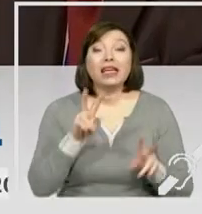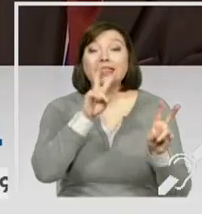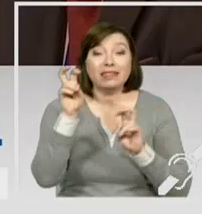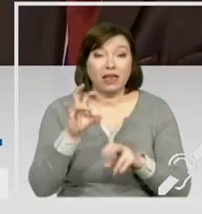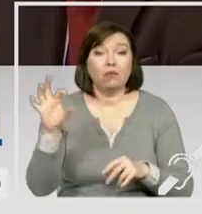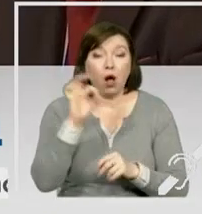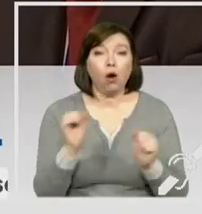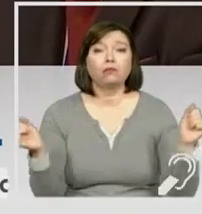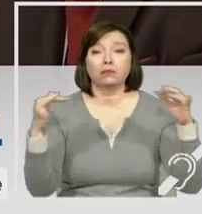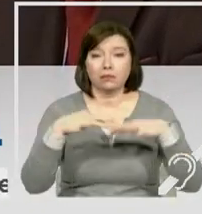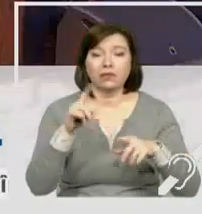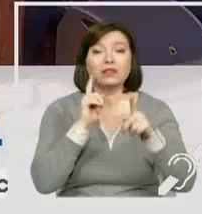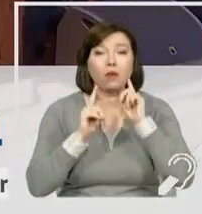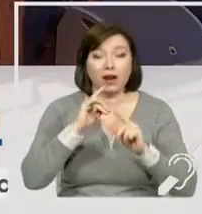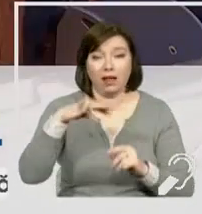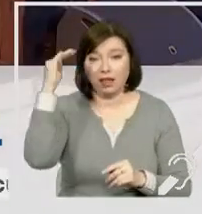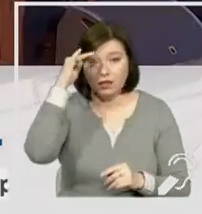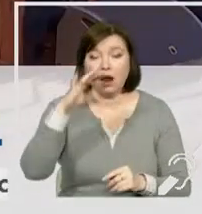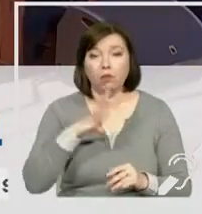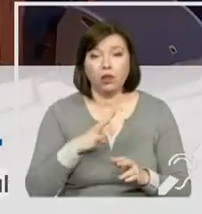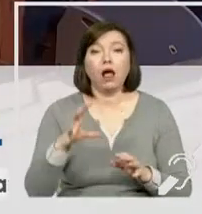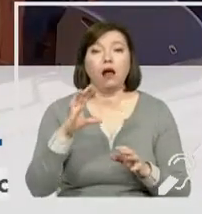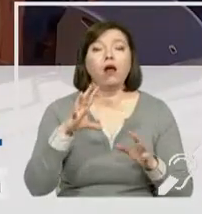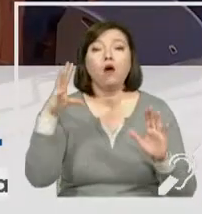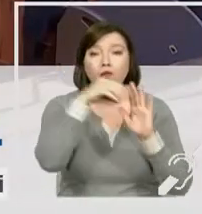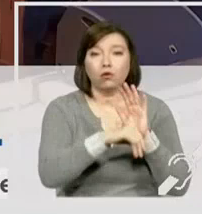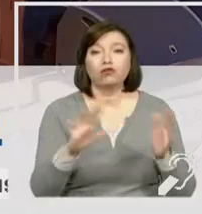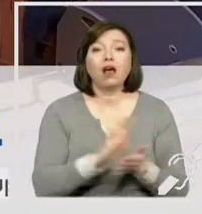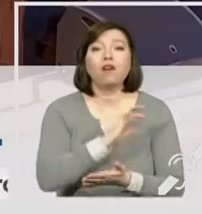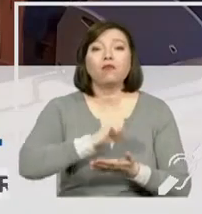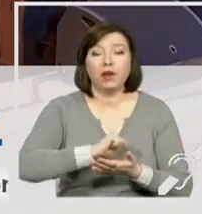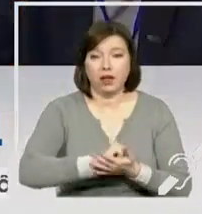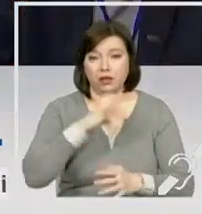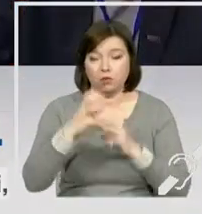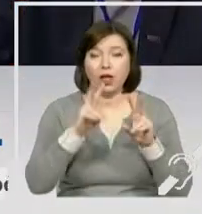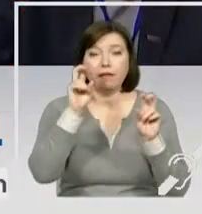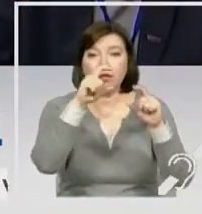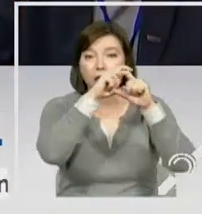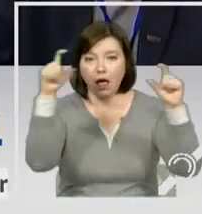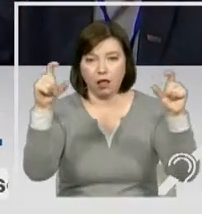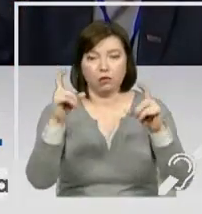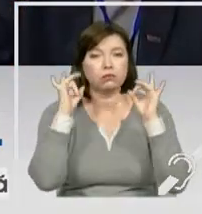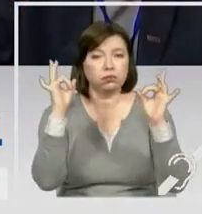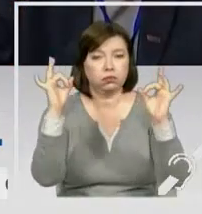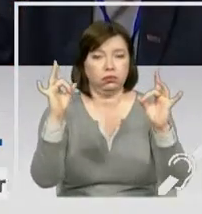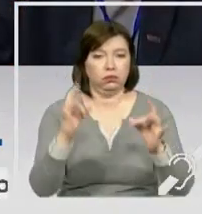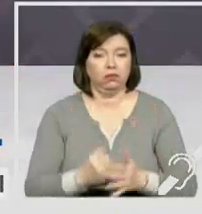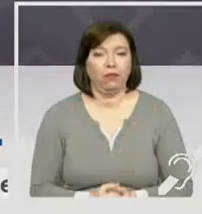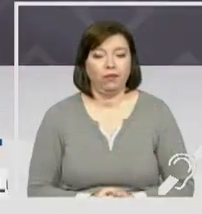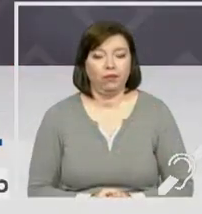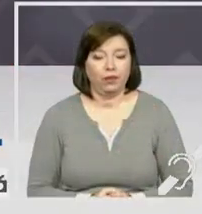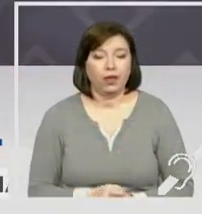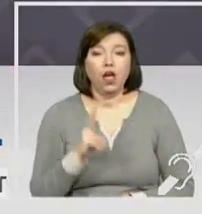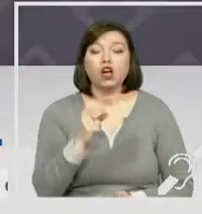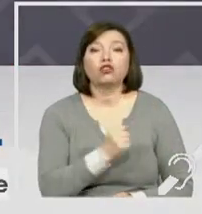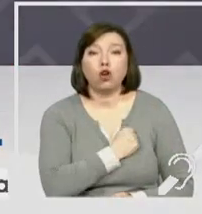Subiectul privind adunarea de la Tiraspol s-a regăsit și în presa internațională, uneori cu titluri senzaționale și exagerate.